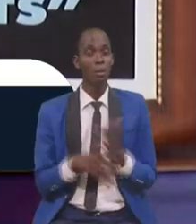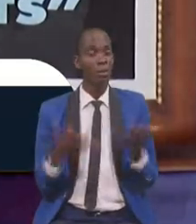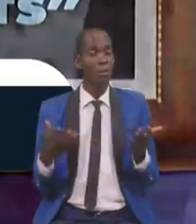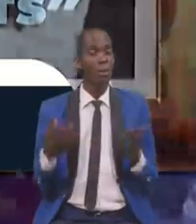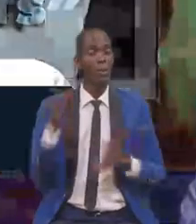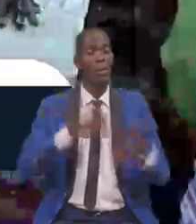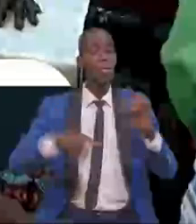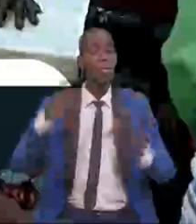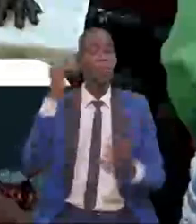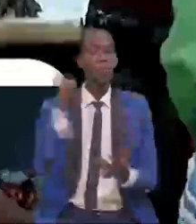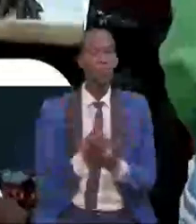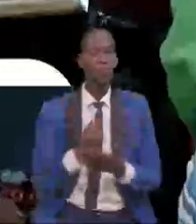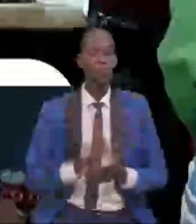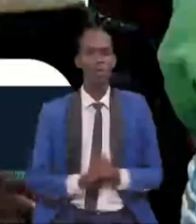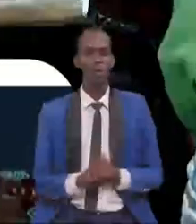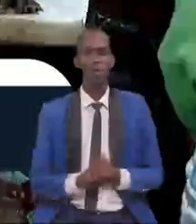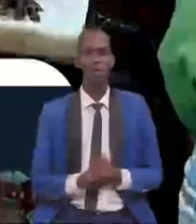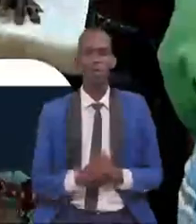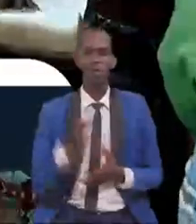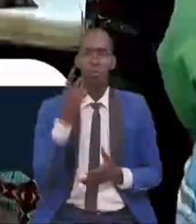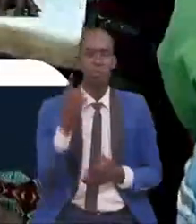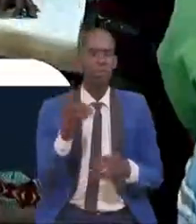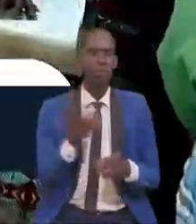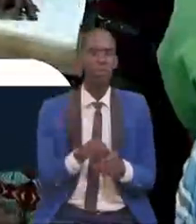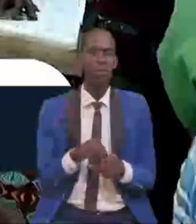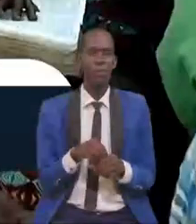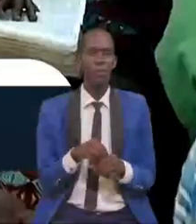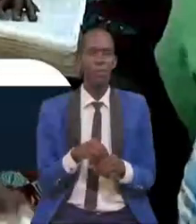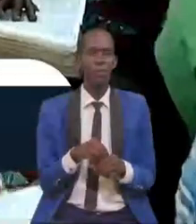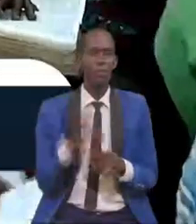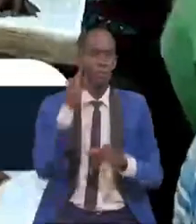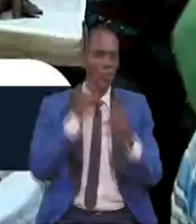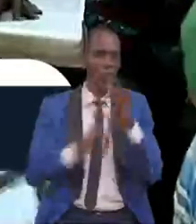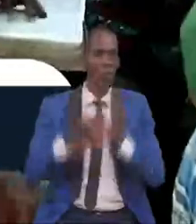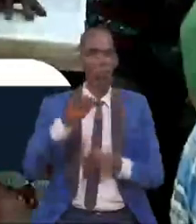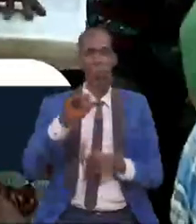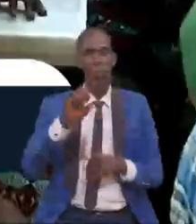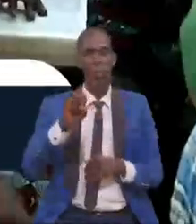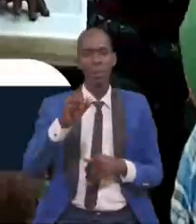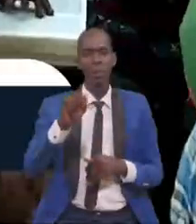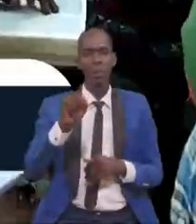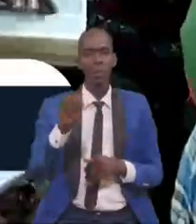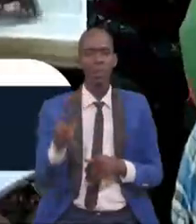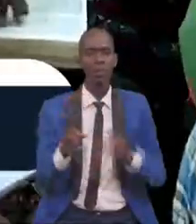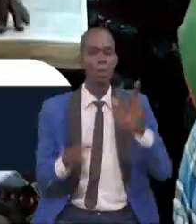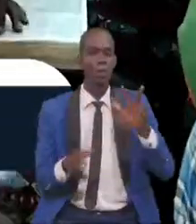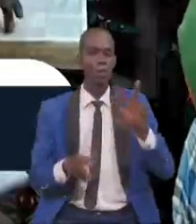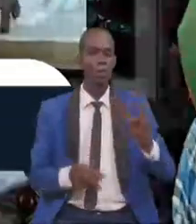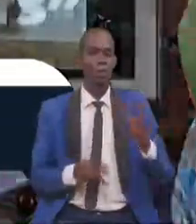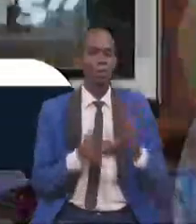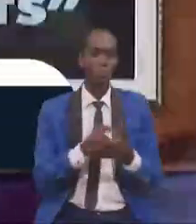C'est la main que vous pouvez donner. Voyons, Ésaïe 32,